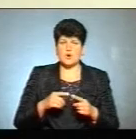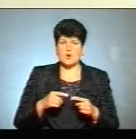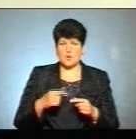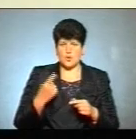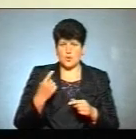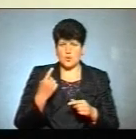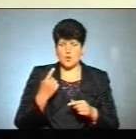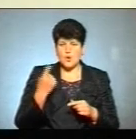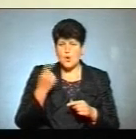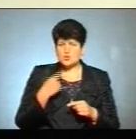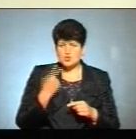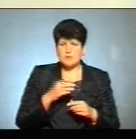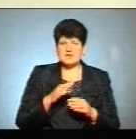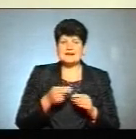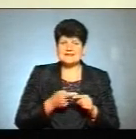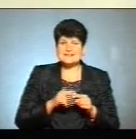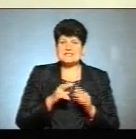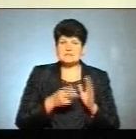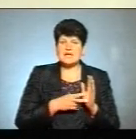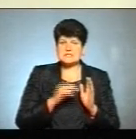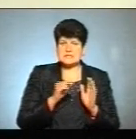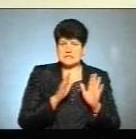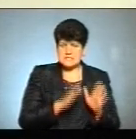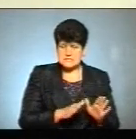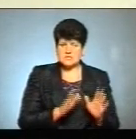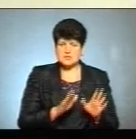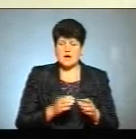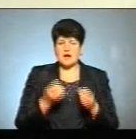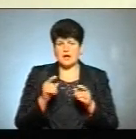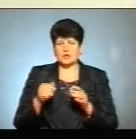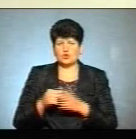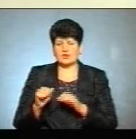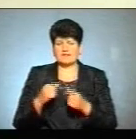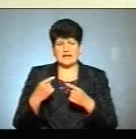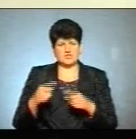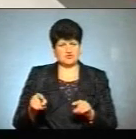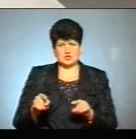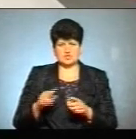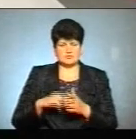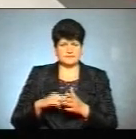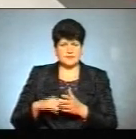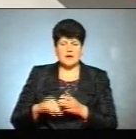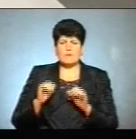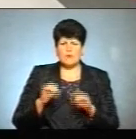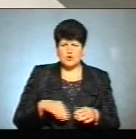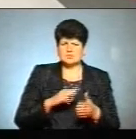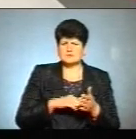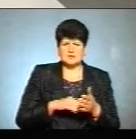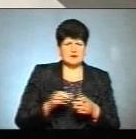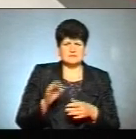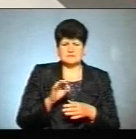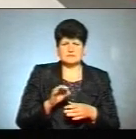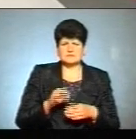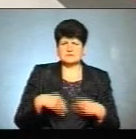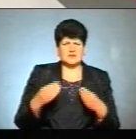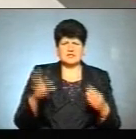це теж не смішно. А до керівника, відповідно, зовсім просто інші санкції. Тобто можна застосувати санкції до всіх,